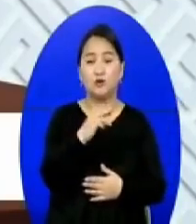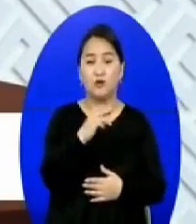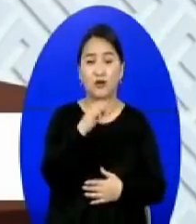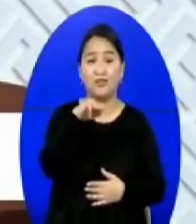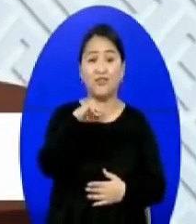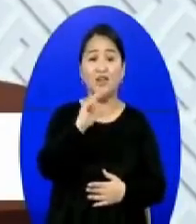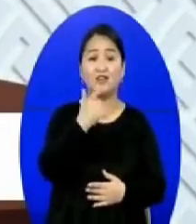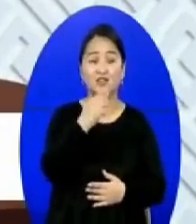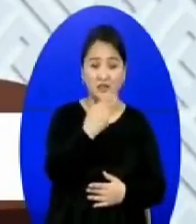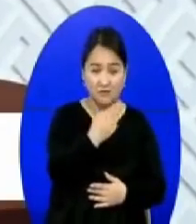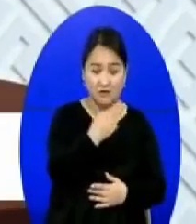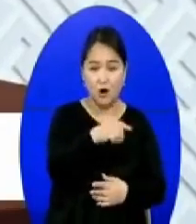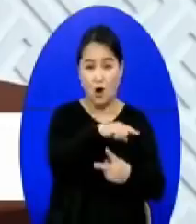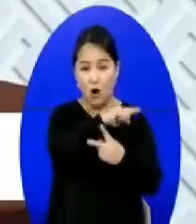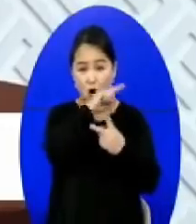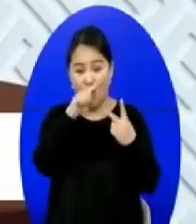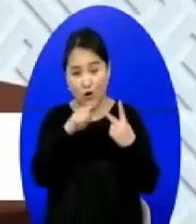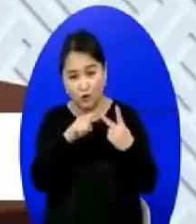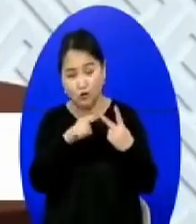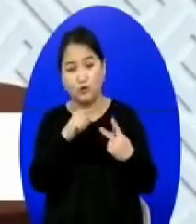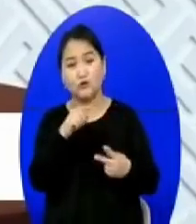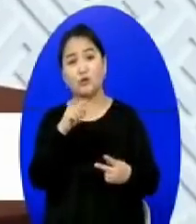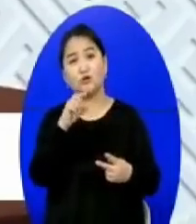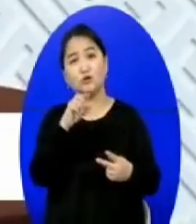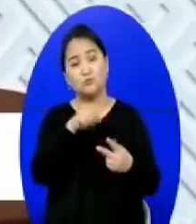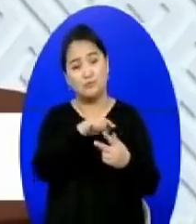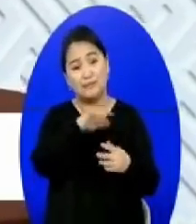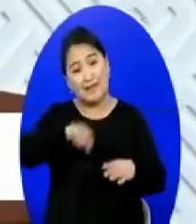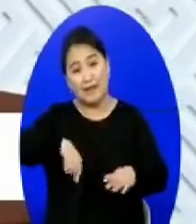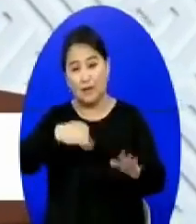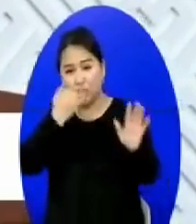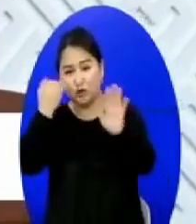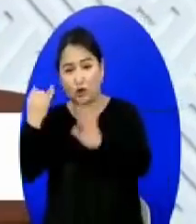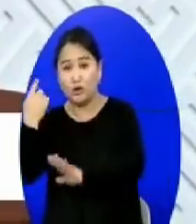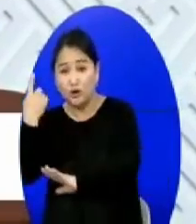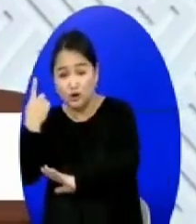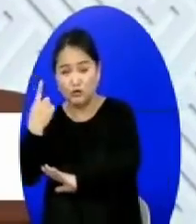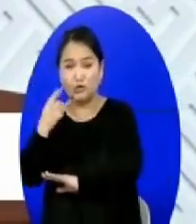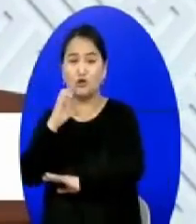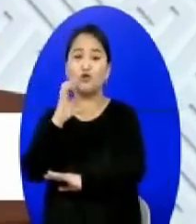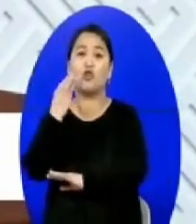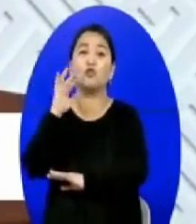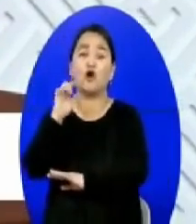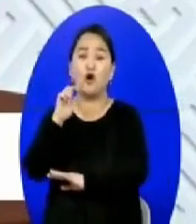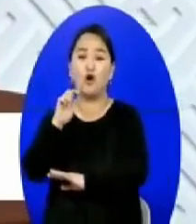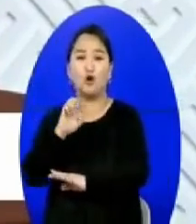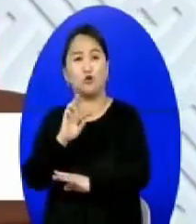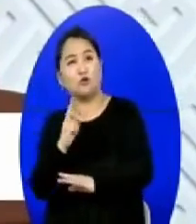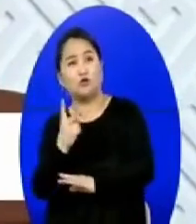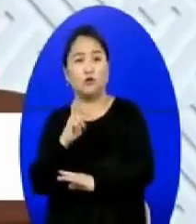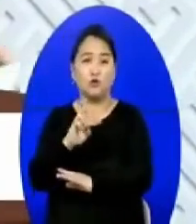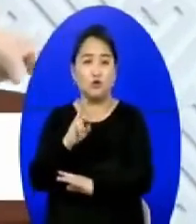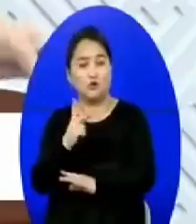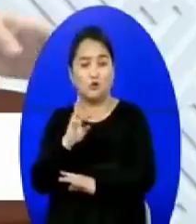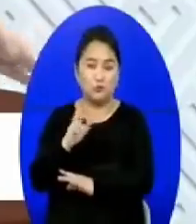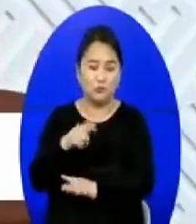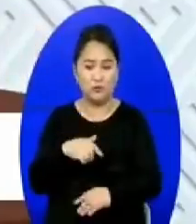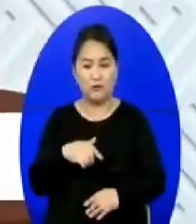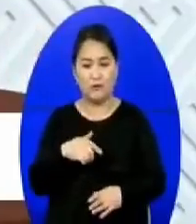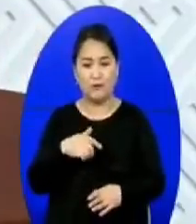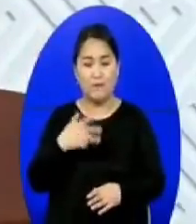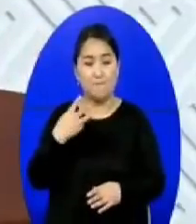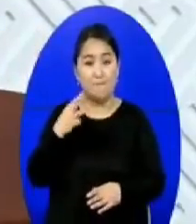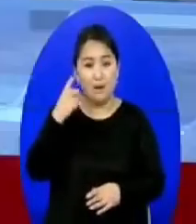7 хоногт нь сондгоогоор ихэлсэн гэд явуулбал энэ байдал тэнцвэржиж иргэд ямар нэгэн энэ чиглэлийн гомд саналыг гаргахгүй